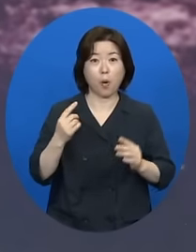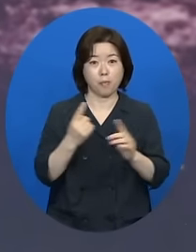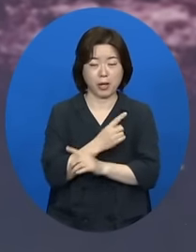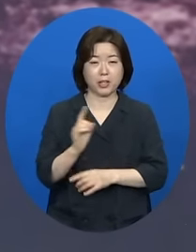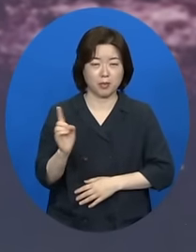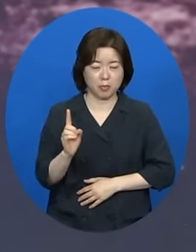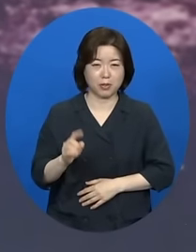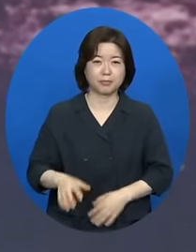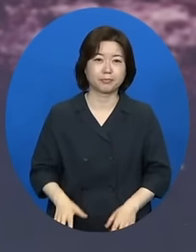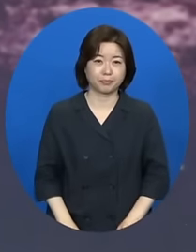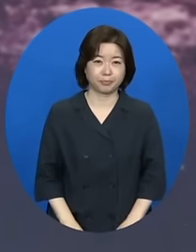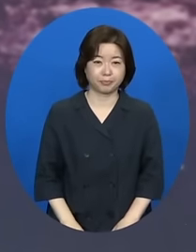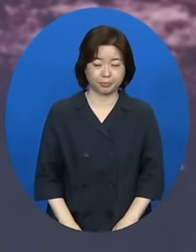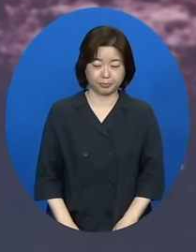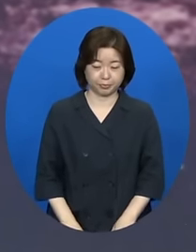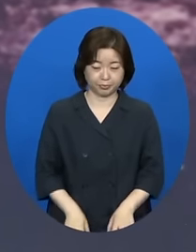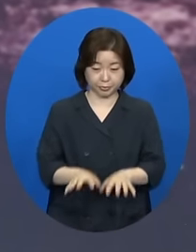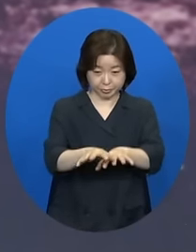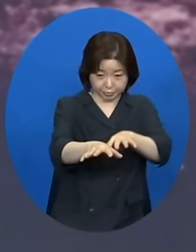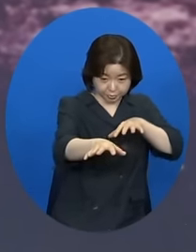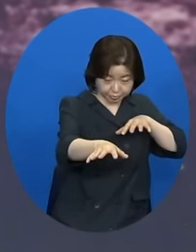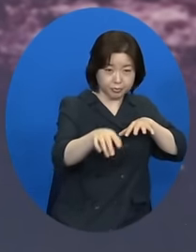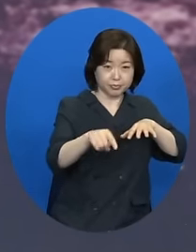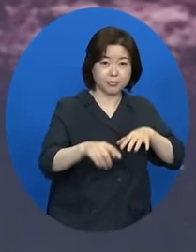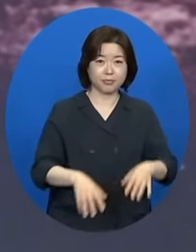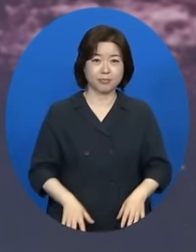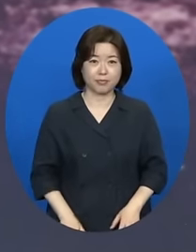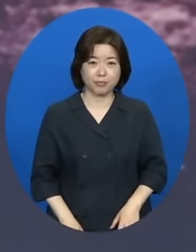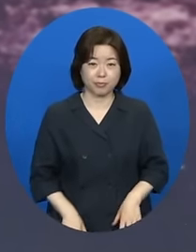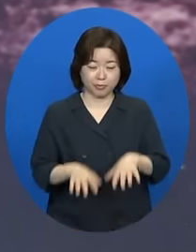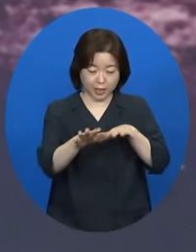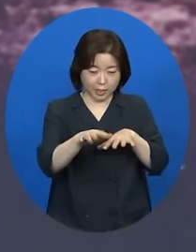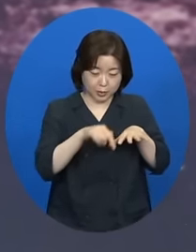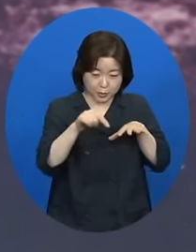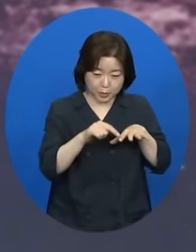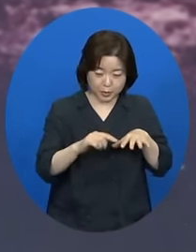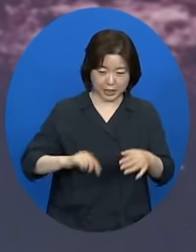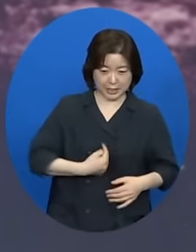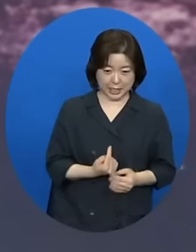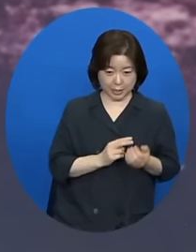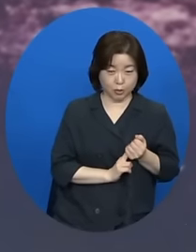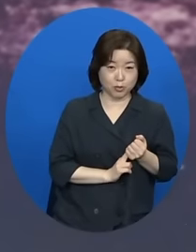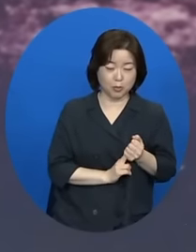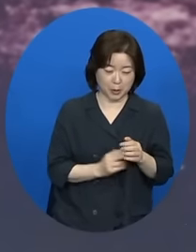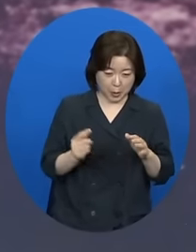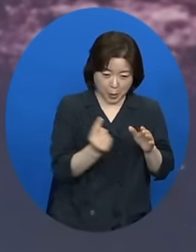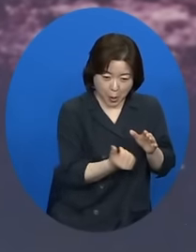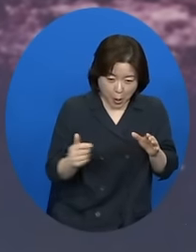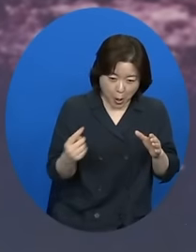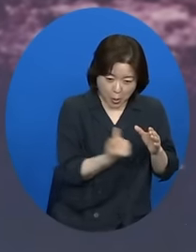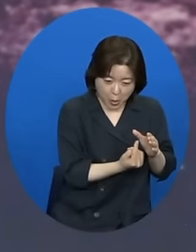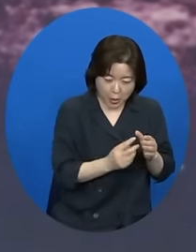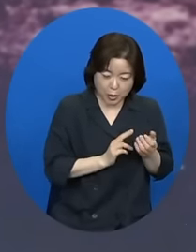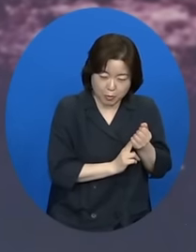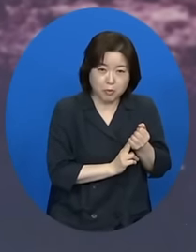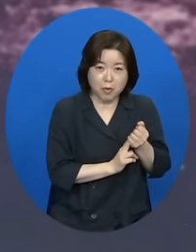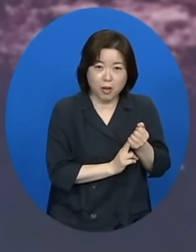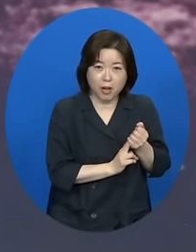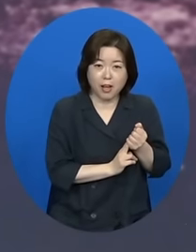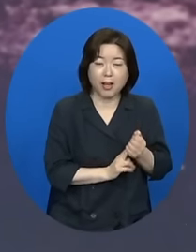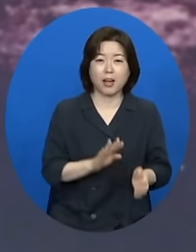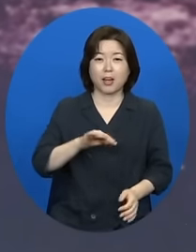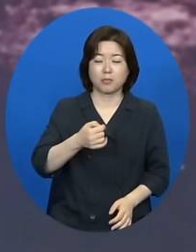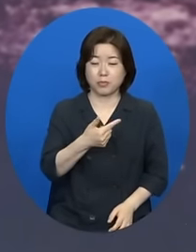바뀌었냐면, 자, 그렇게 쫙 세웠잖아요. 옛날에는 그 뒤에 자기가 숨어 있었어요. 이렇게. 그죠? 기억나시죠? 근데